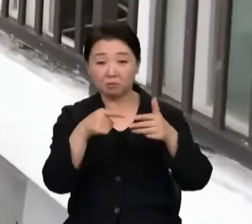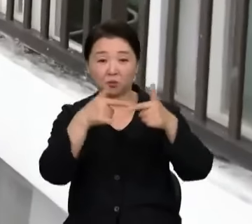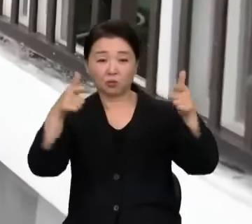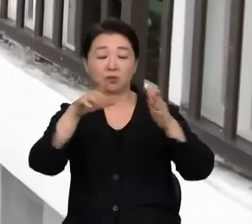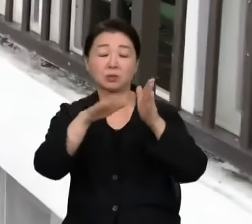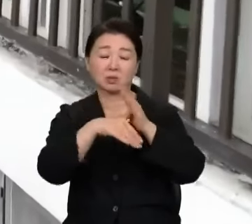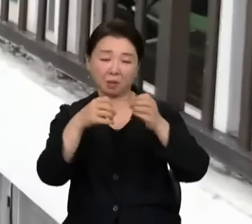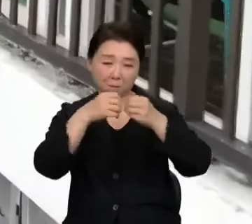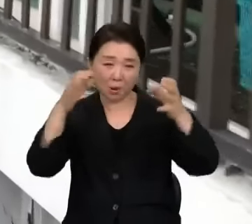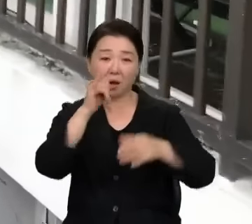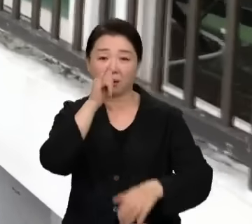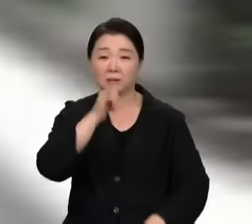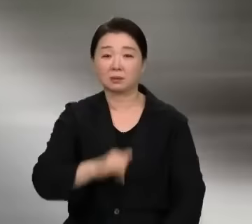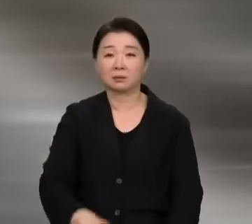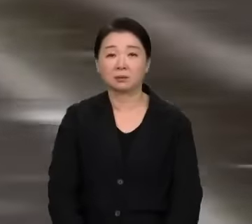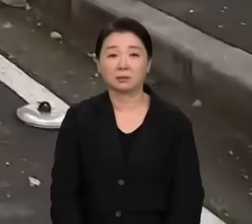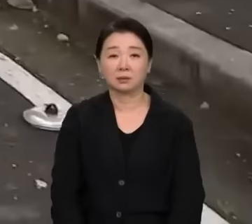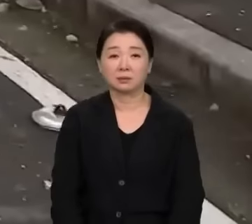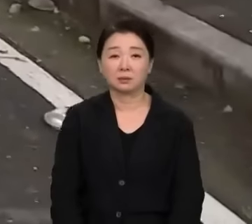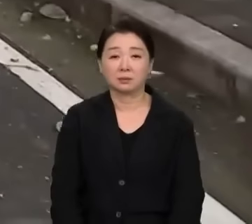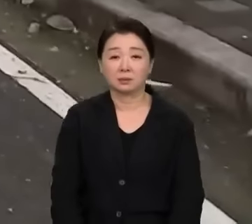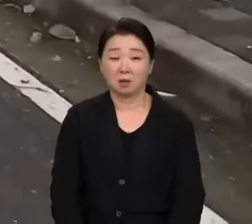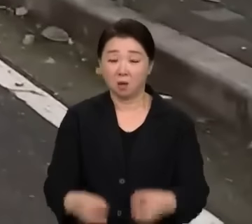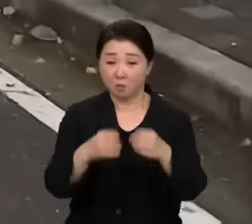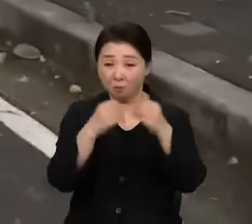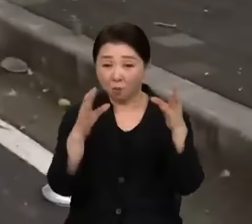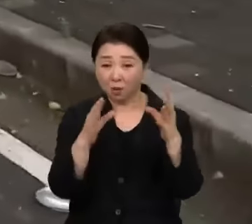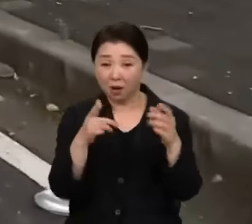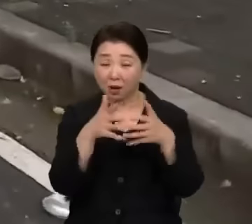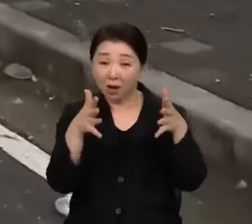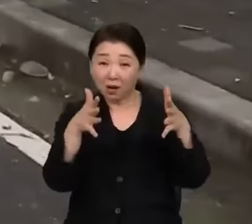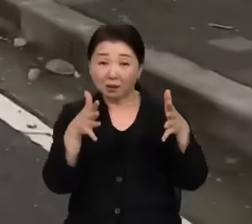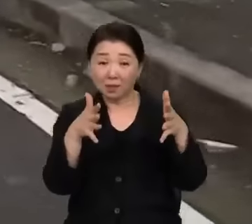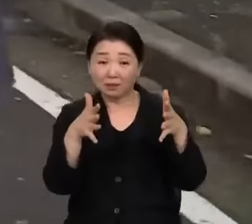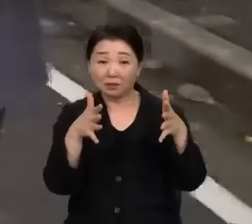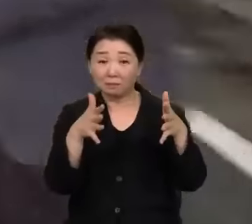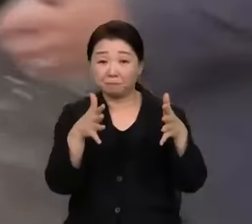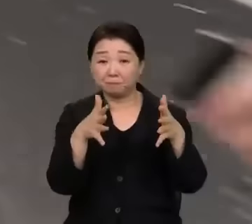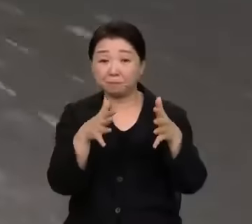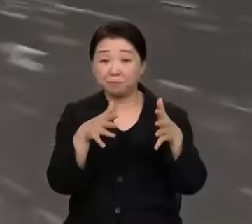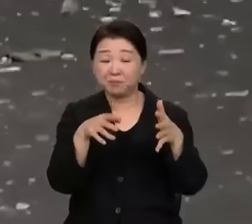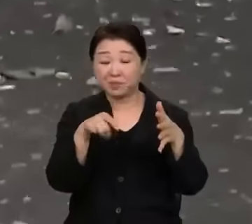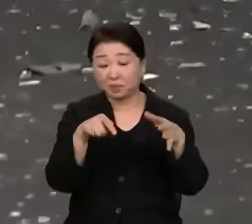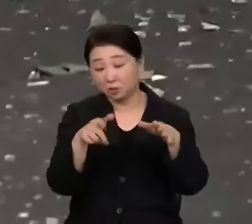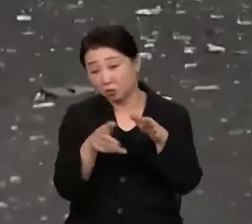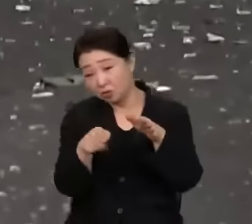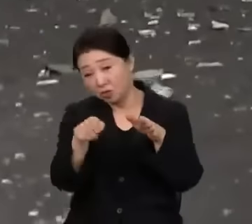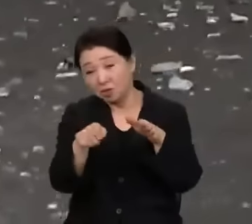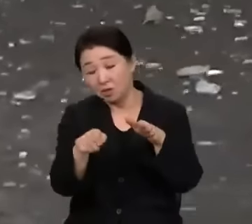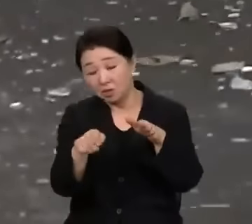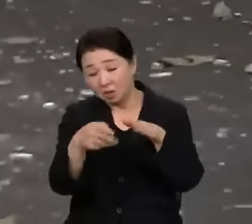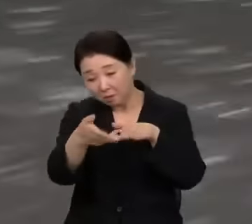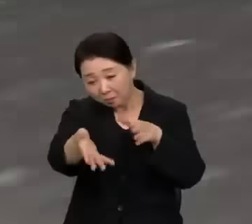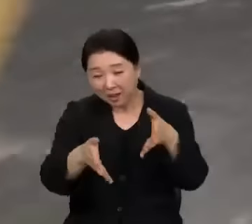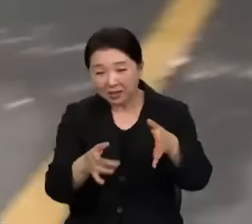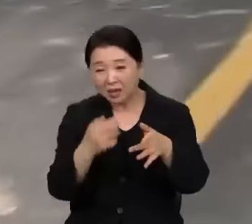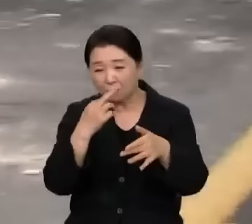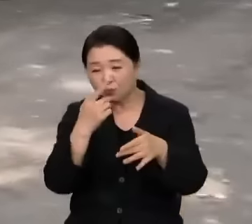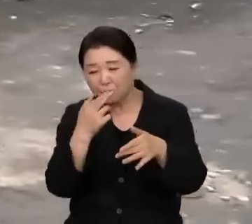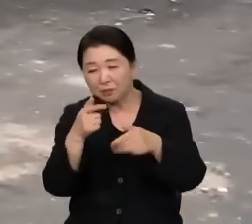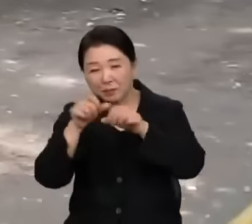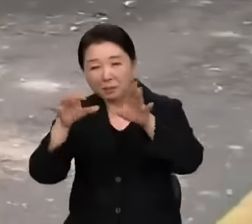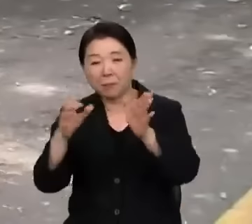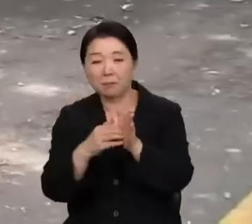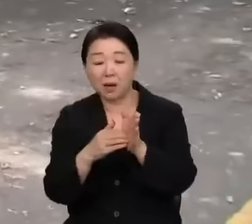6층에서 폭발 사고가 났습니다. 폭발 사고가 난 아파트 뒷면입니다. 바닥에는 유리 파편과 콘크리트